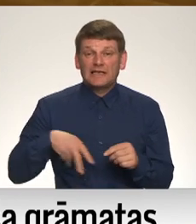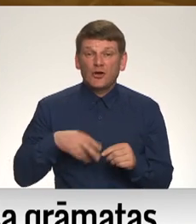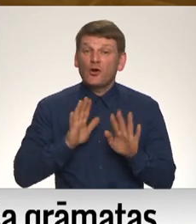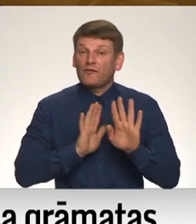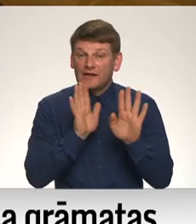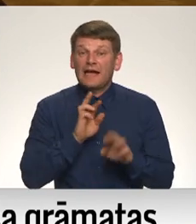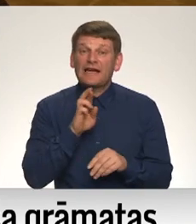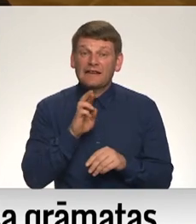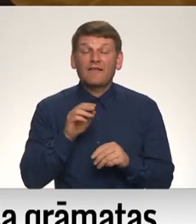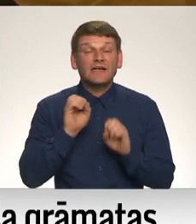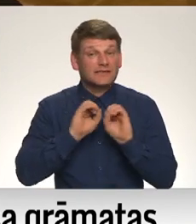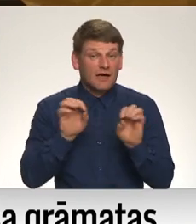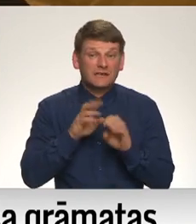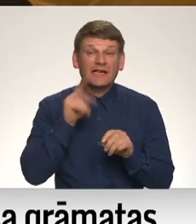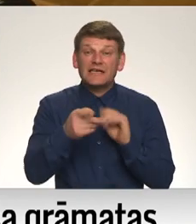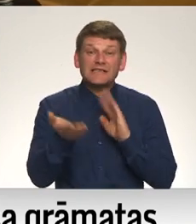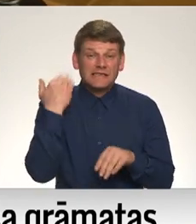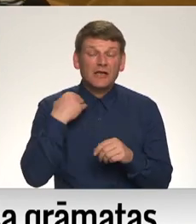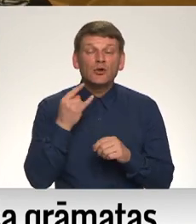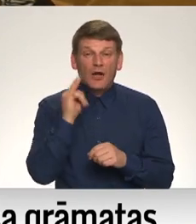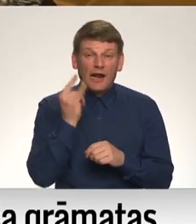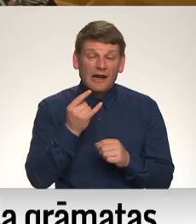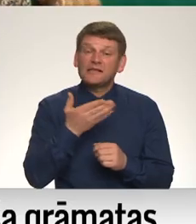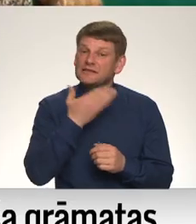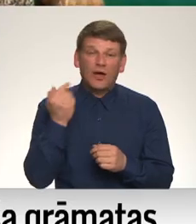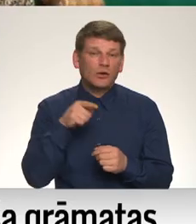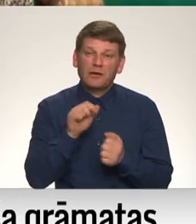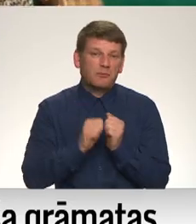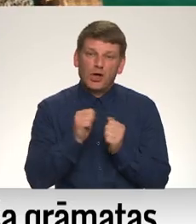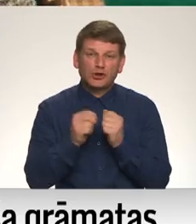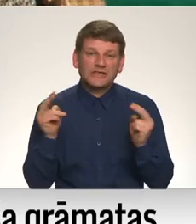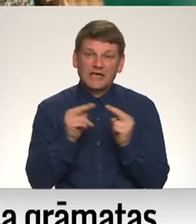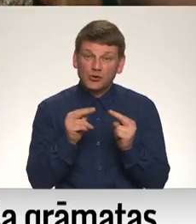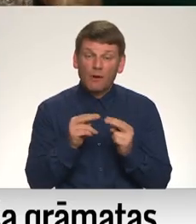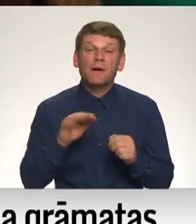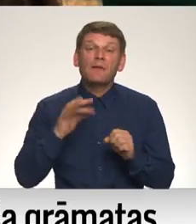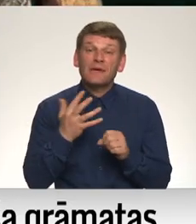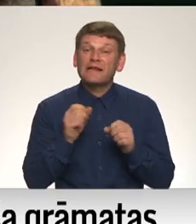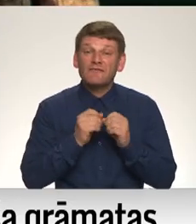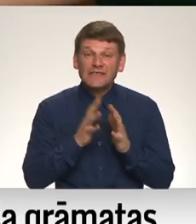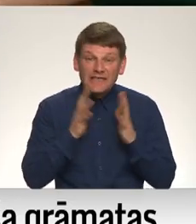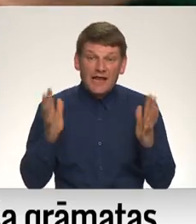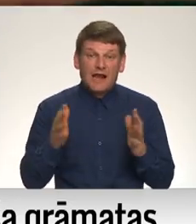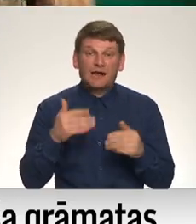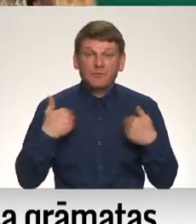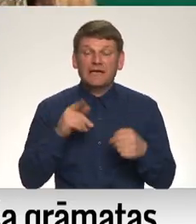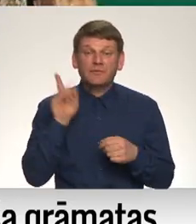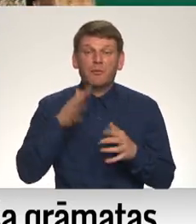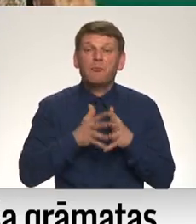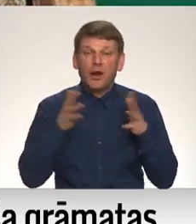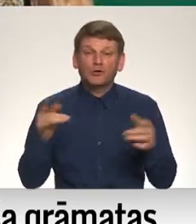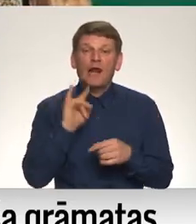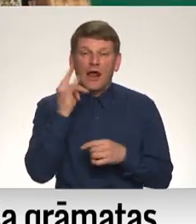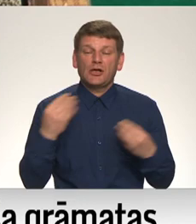vietniece RTV stāsta, ka tik senas rotaļlietas nemaz nesot tik bieži sastopamas, bet vēl lielāks prieks esot par plašo